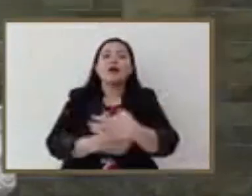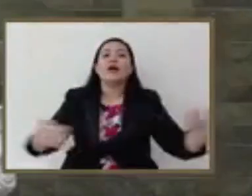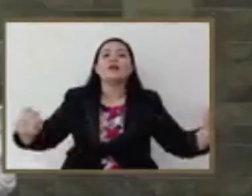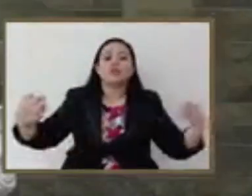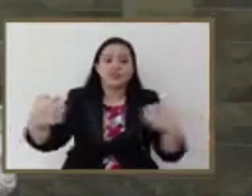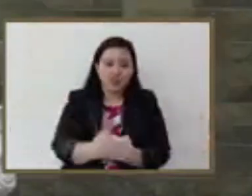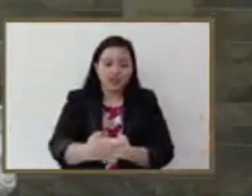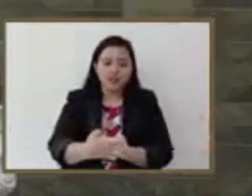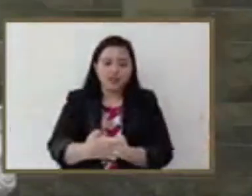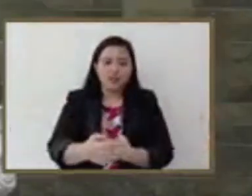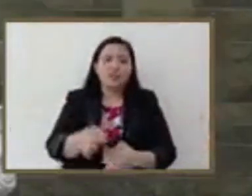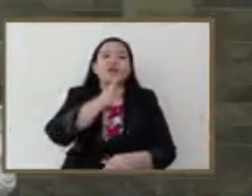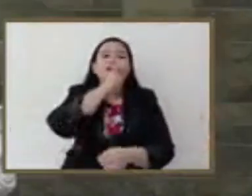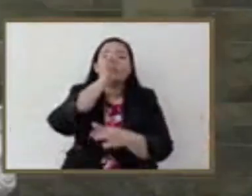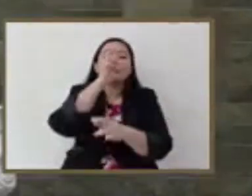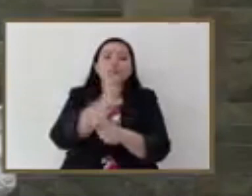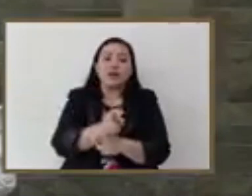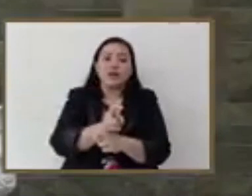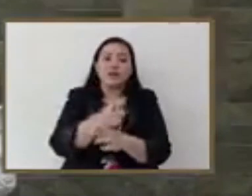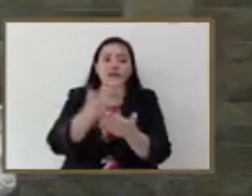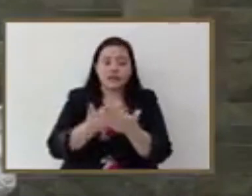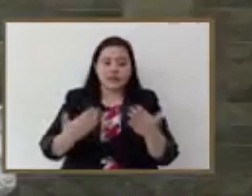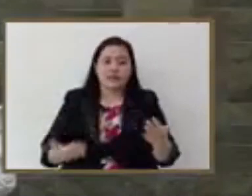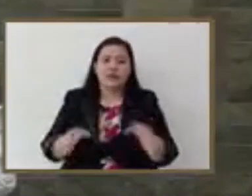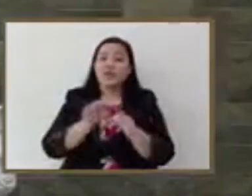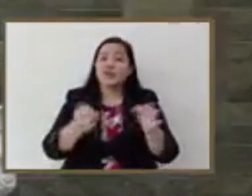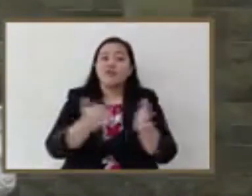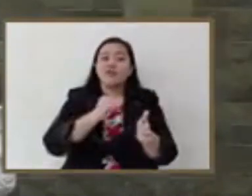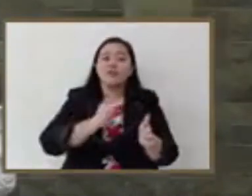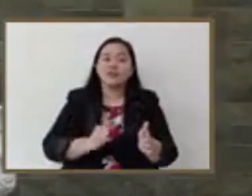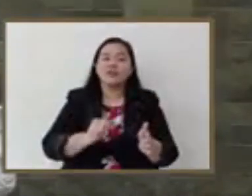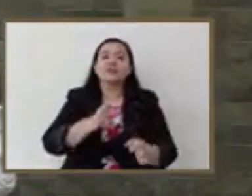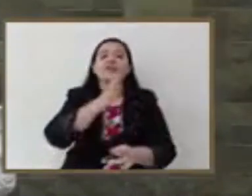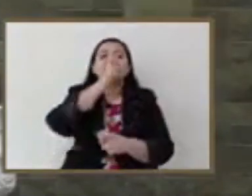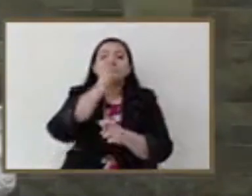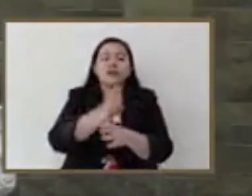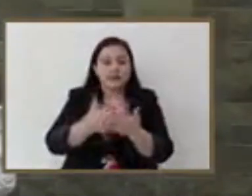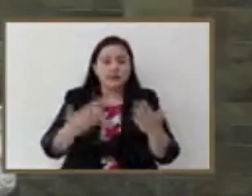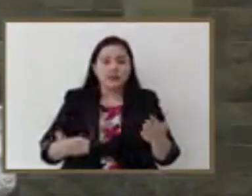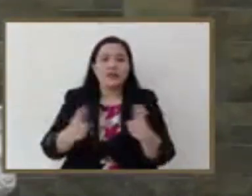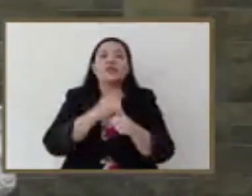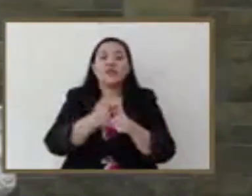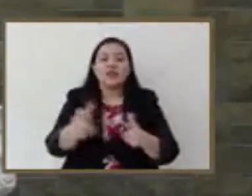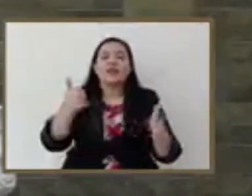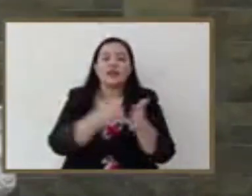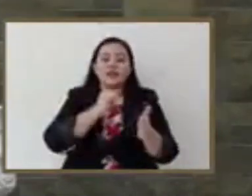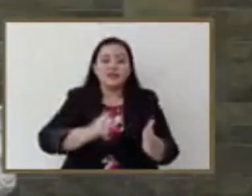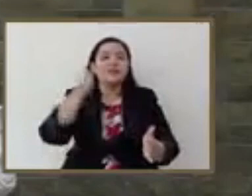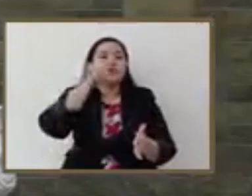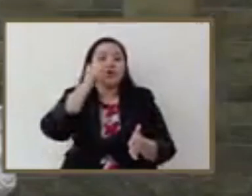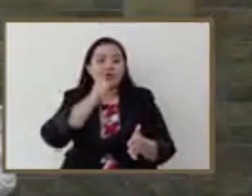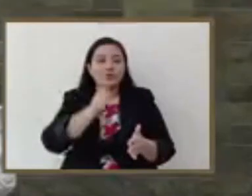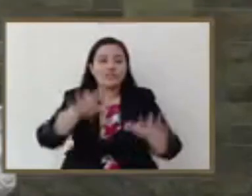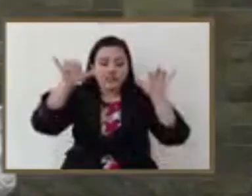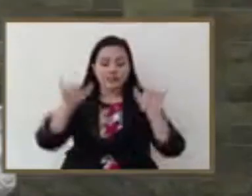gawain. If it's the right thing, it's always the right thing. Hindi, there's no substitute for that. Do you understand what I'm